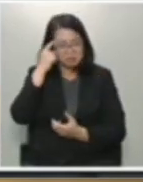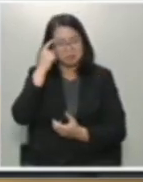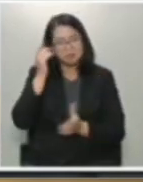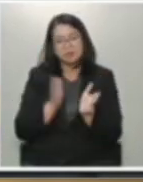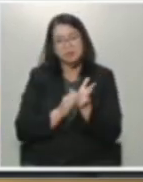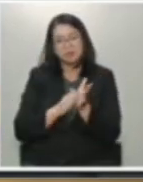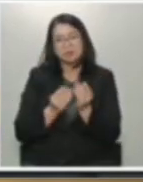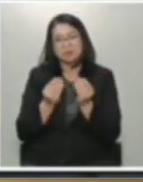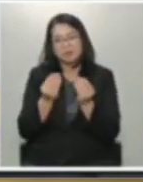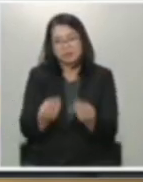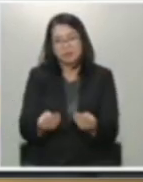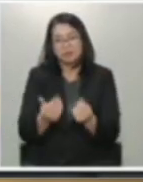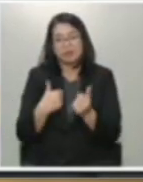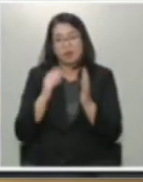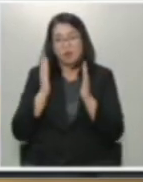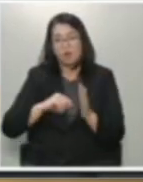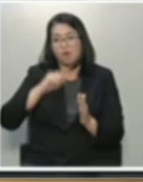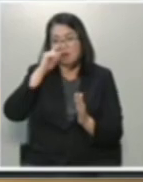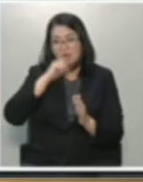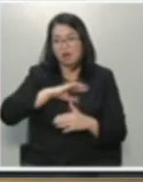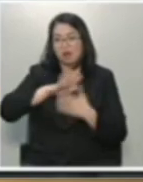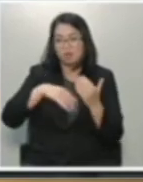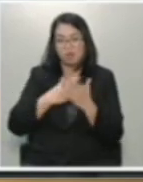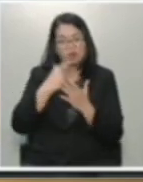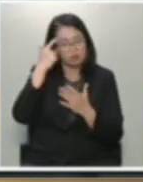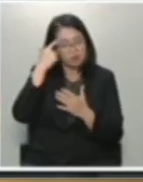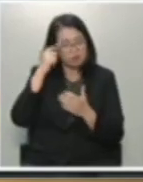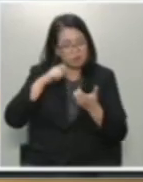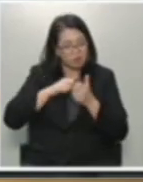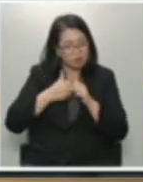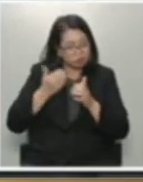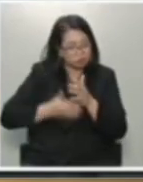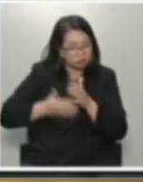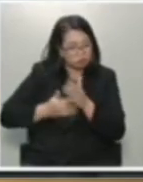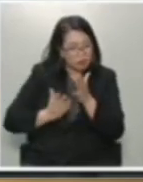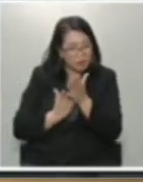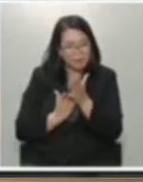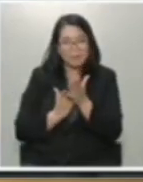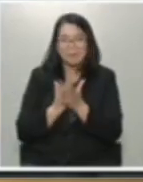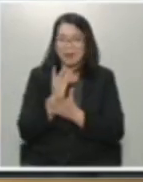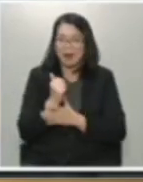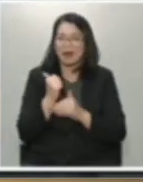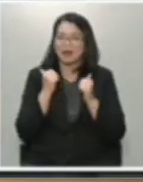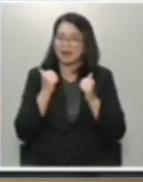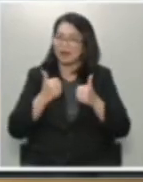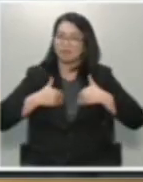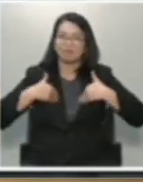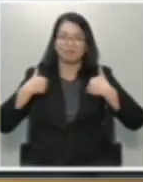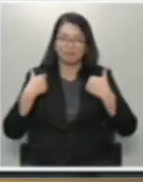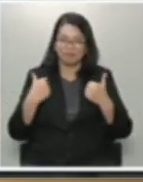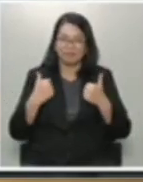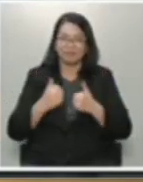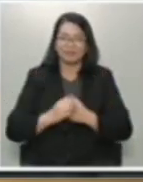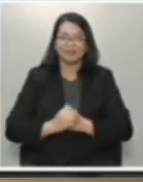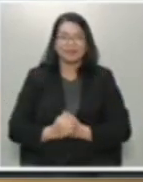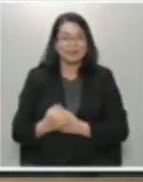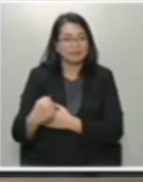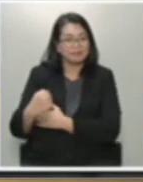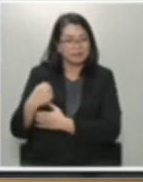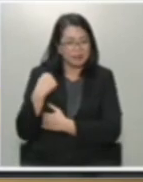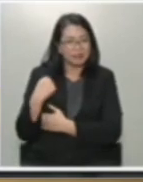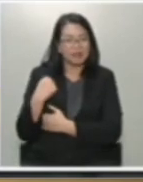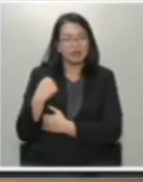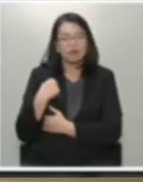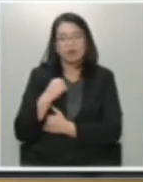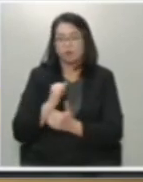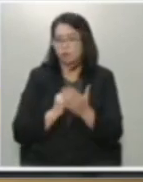านะครับคนไทยนะครับเราสามารถจะผ่านวิกฤตประเทศไทยด้วยความมั่นใจแล้วด้วย